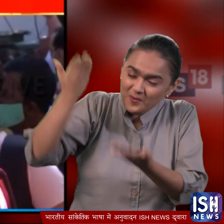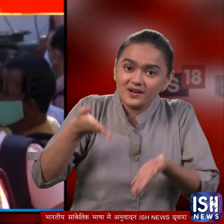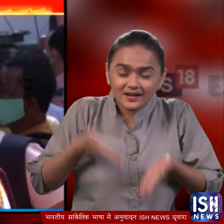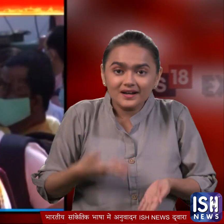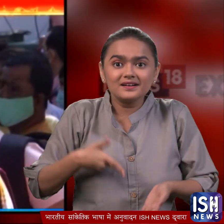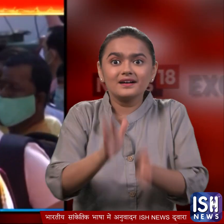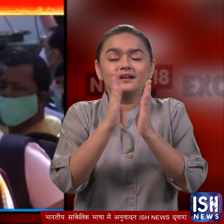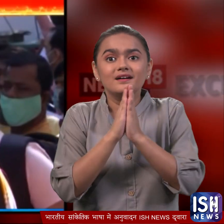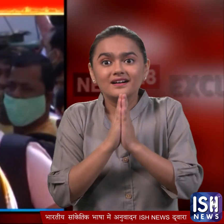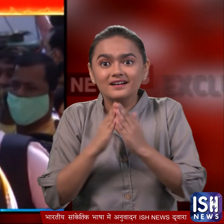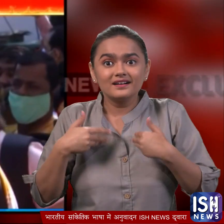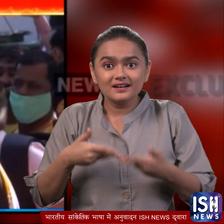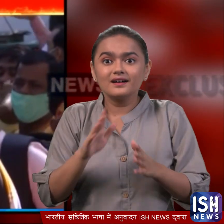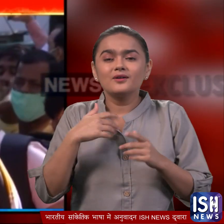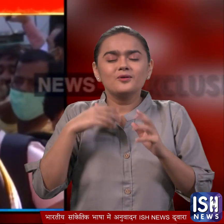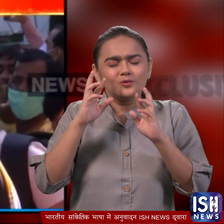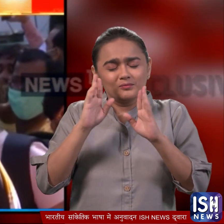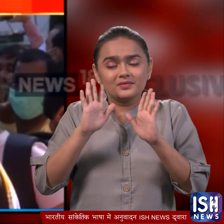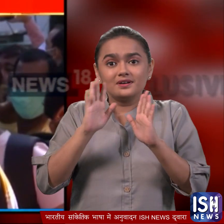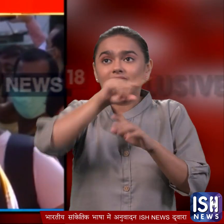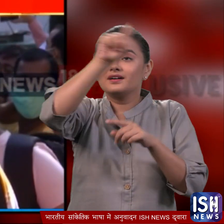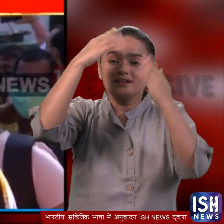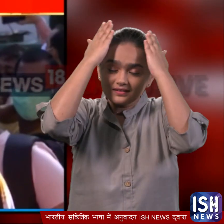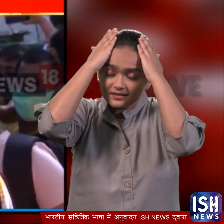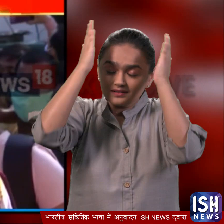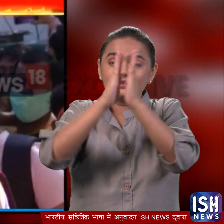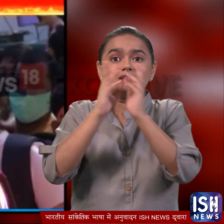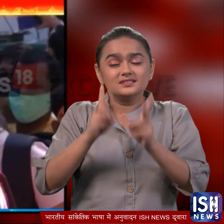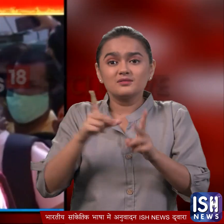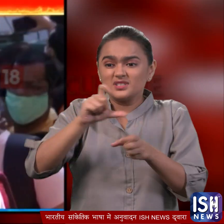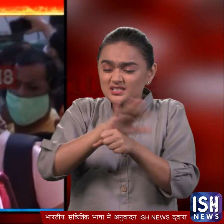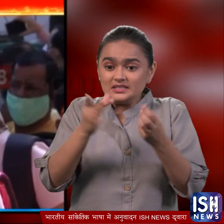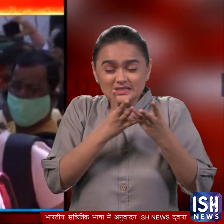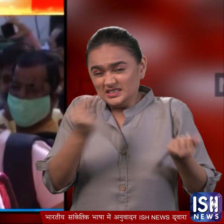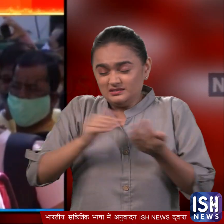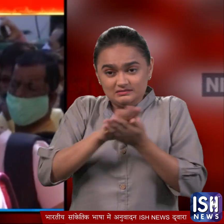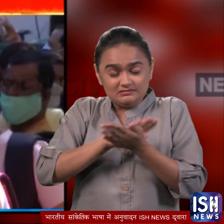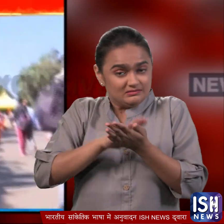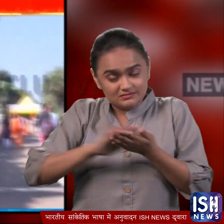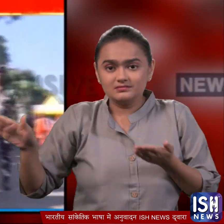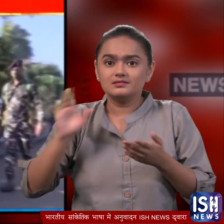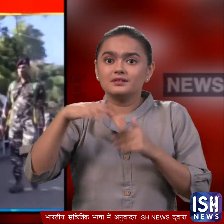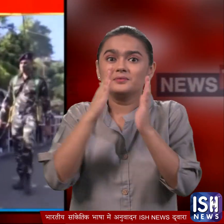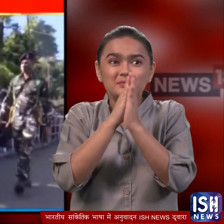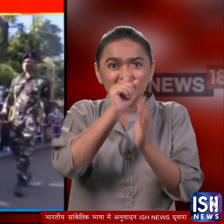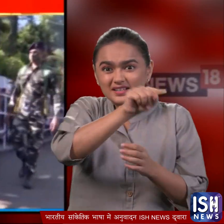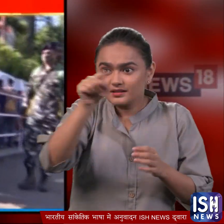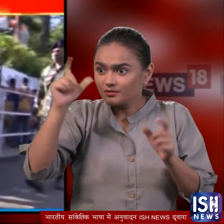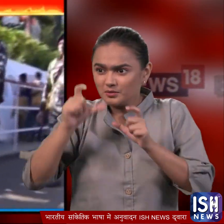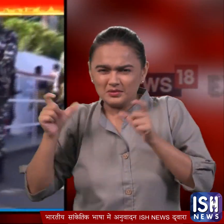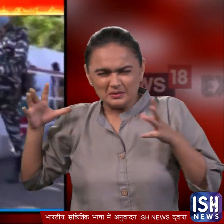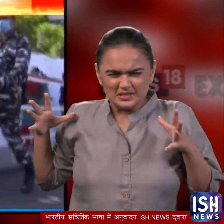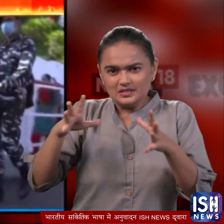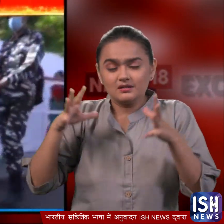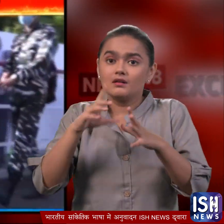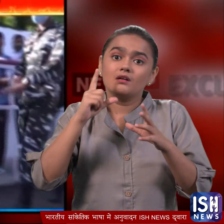है। महारानी इस तरह ही अपना सर्वस्व हाथ हमारे ऊपर रखे और इस वायरस को खत्म करके, ताकि मंदिर में श्रद्धालुओं की भीड़